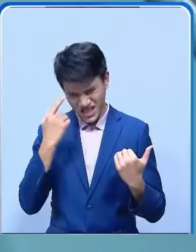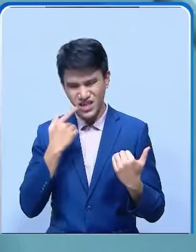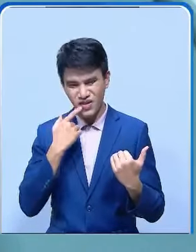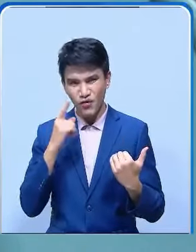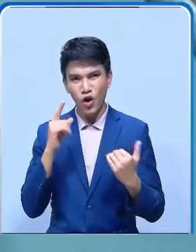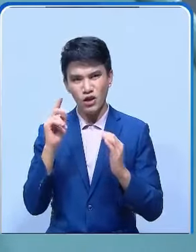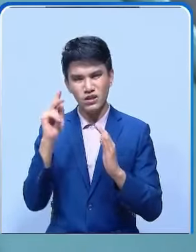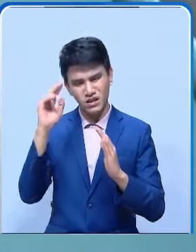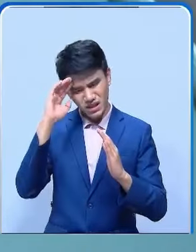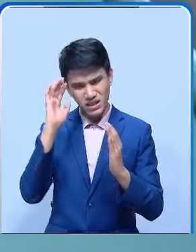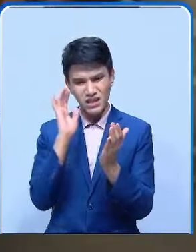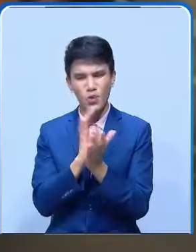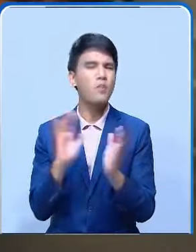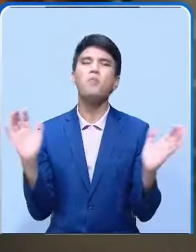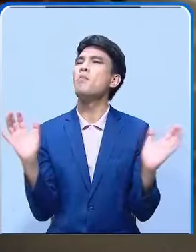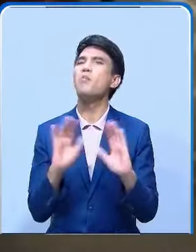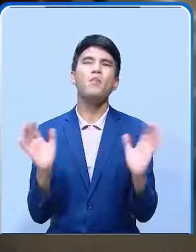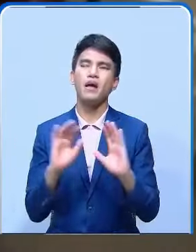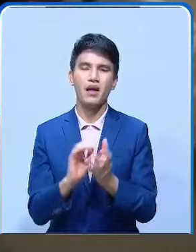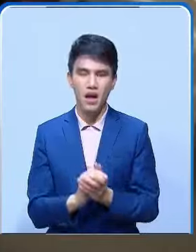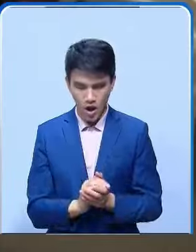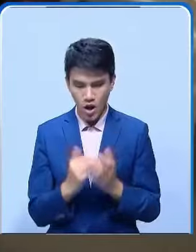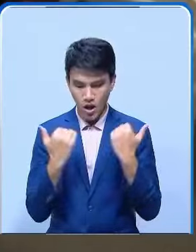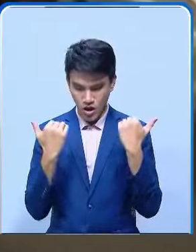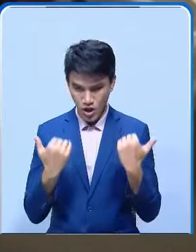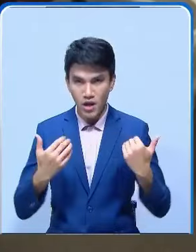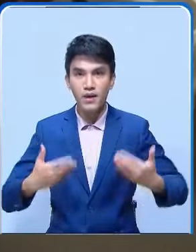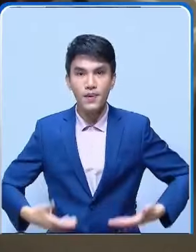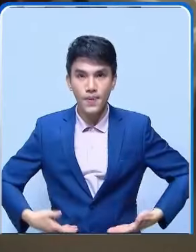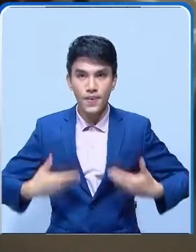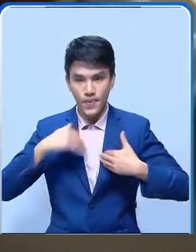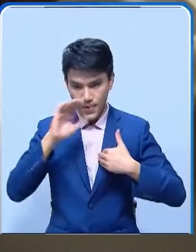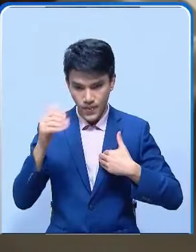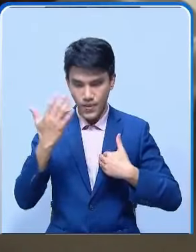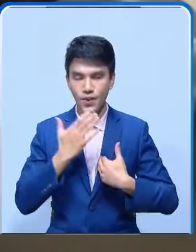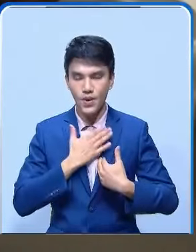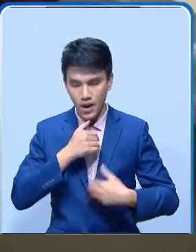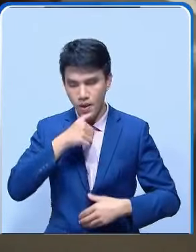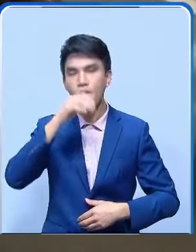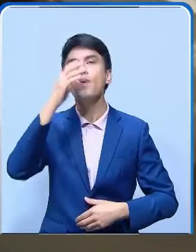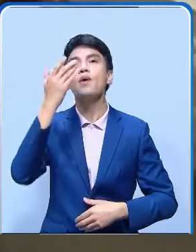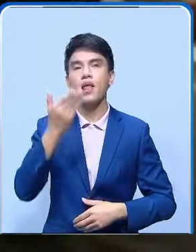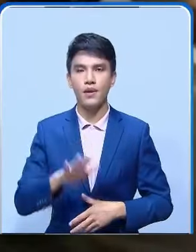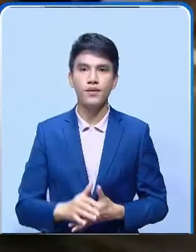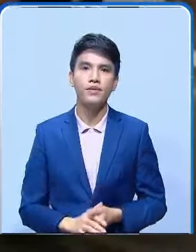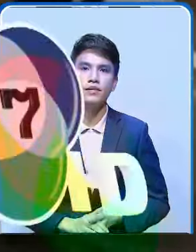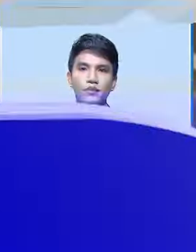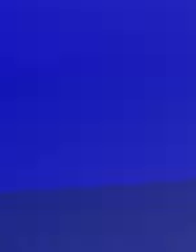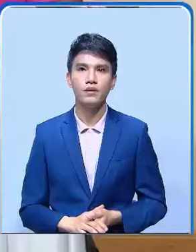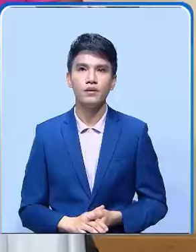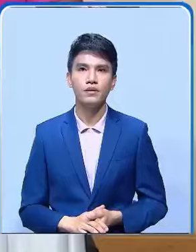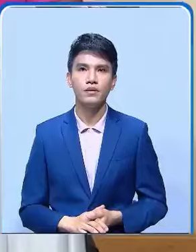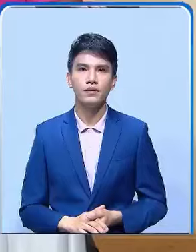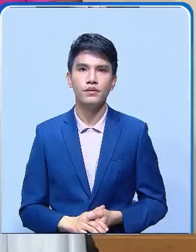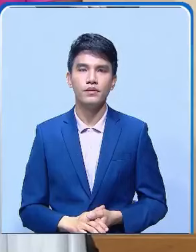ดำเนินคดีความผิดอะไรช่างมันเอาชีวิตรอดไว้ก่อนนะเพราะยังไงเราก็เป็นคนบริโภคมันเข้าไปนะครับ